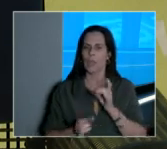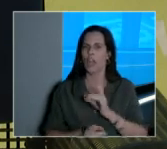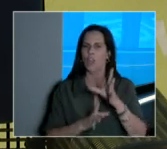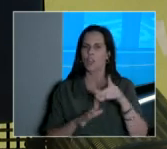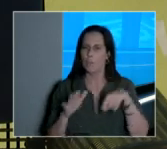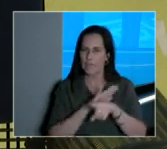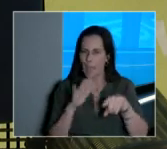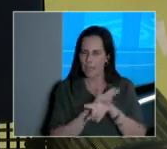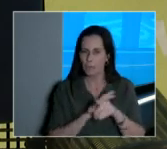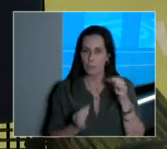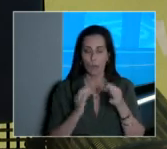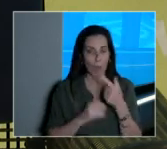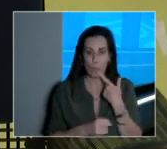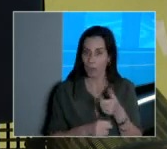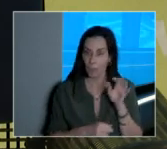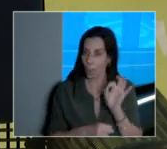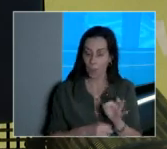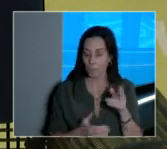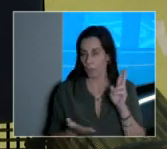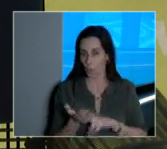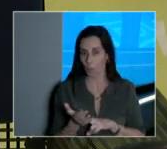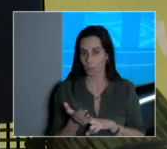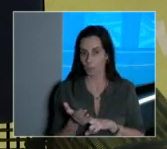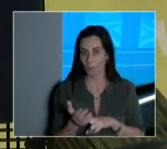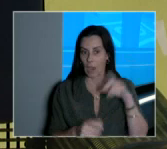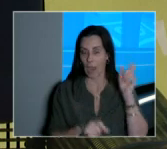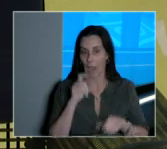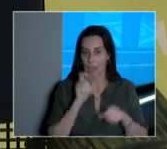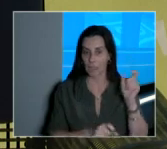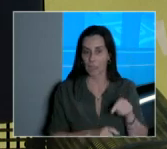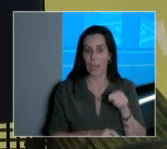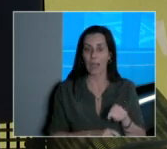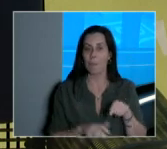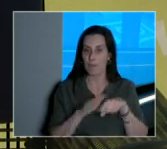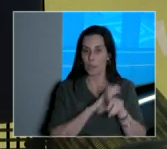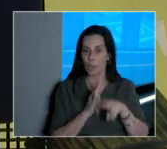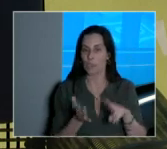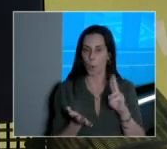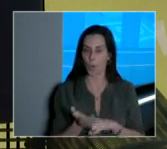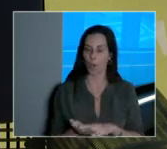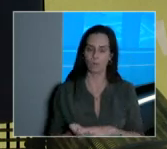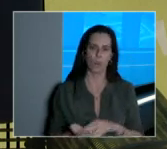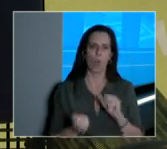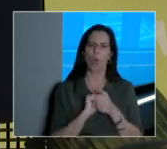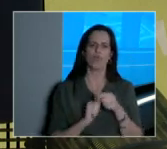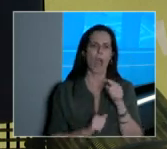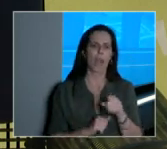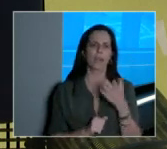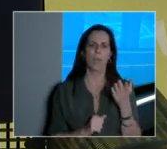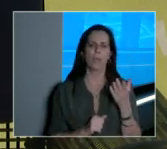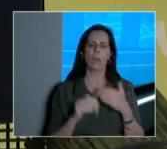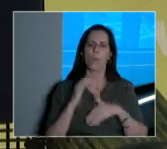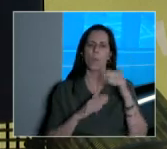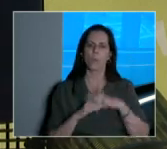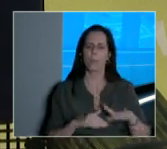עבודה, כי בית המשפט אומר להם, אתם פוגעים בזכויות האזרחיות, גם למסתננים יש זכויות. או שאתם בונים על